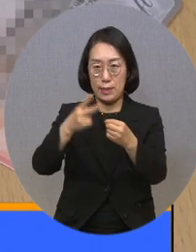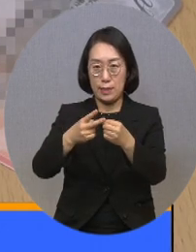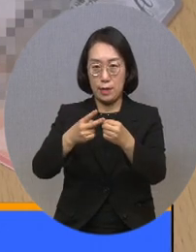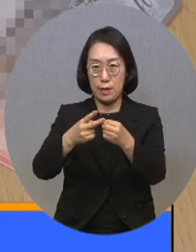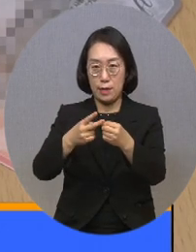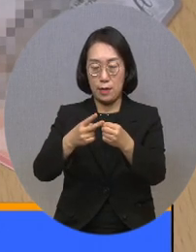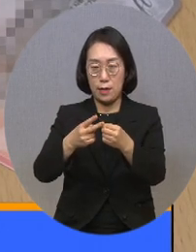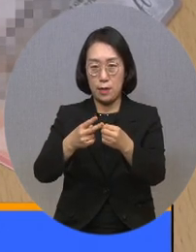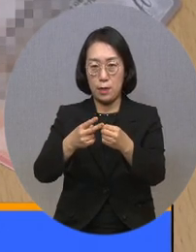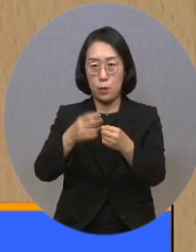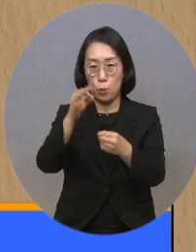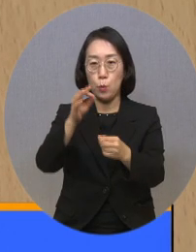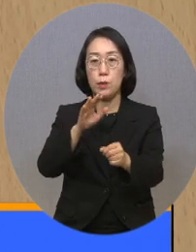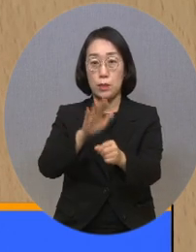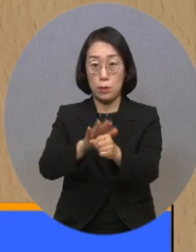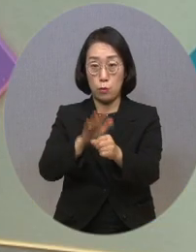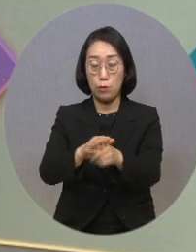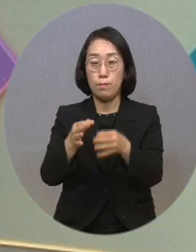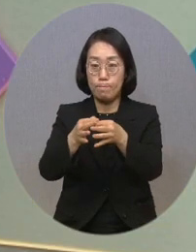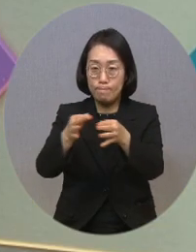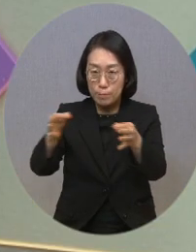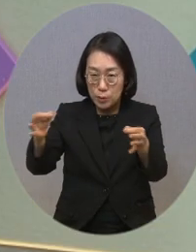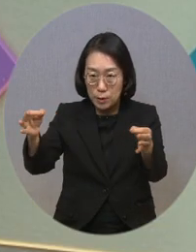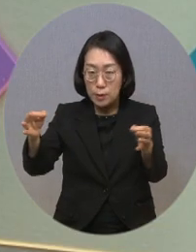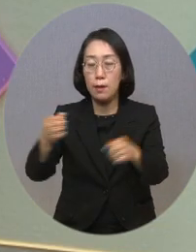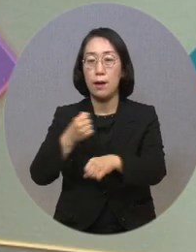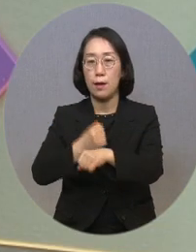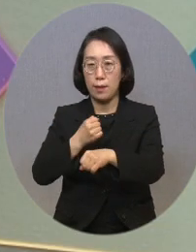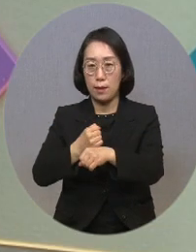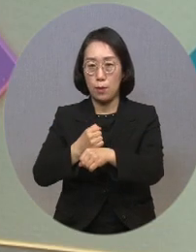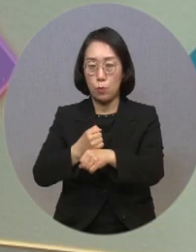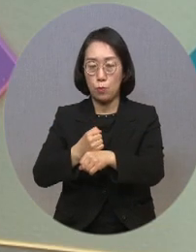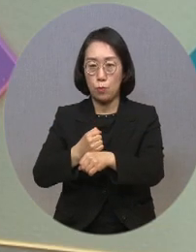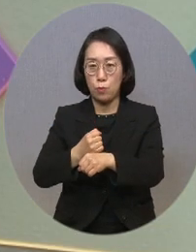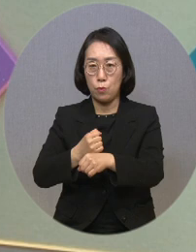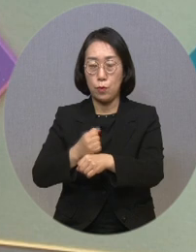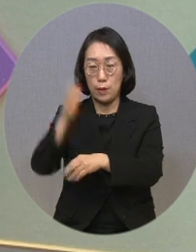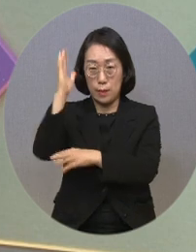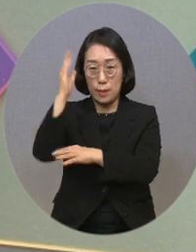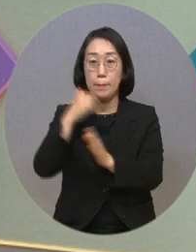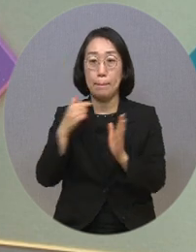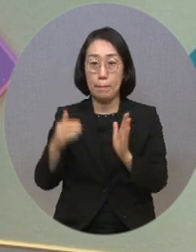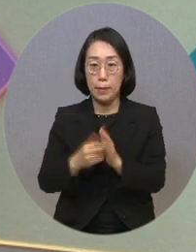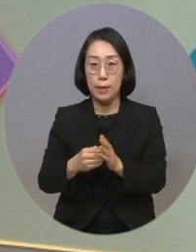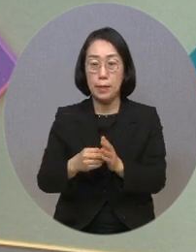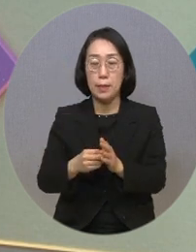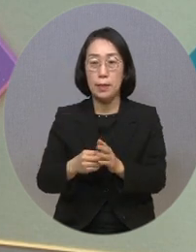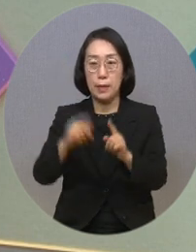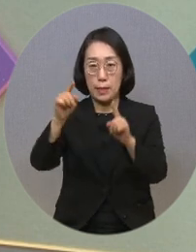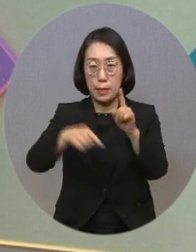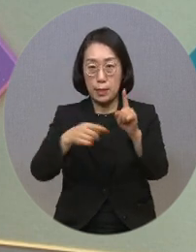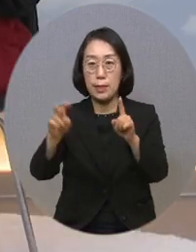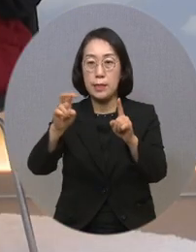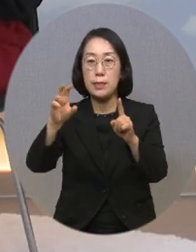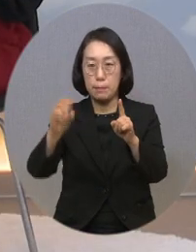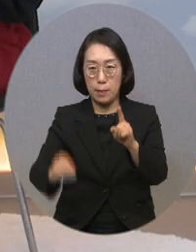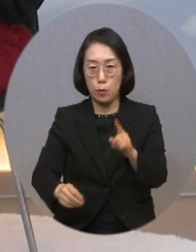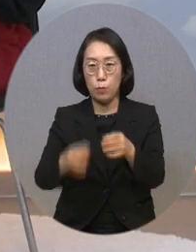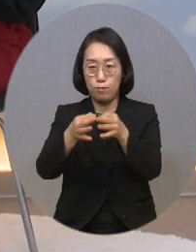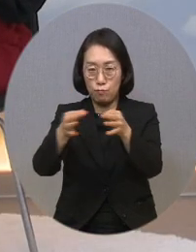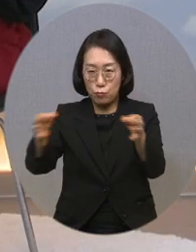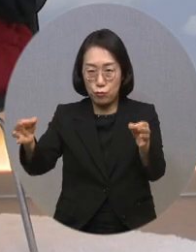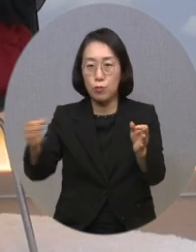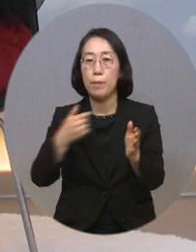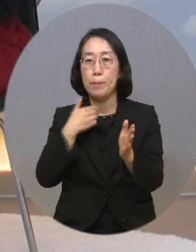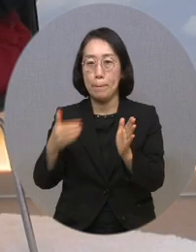일상회복 지원금에 대해서 네. 지급을 하시겠노라 그렇게 선언을 하시고 20만 원씩 지급을 하게 됐습니다. 네, 네.